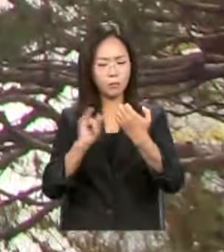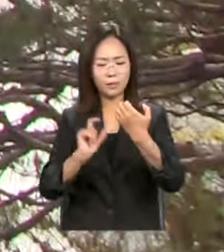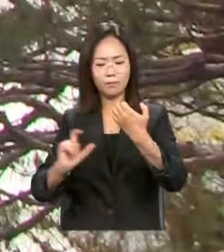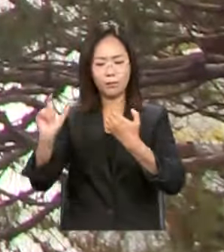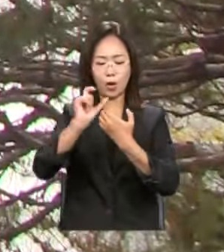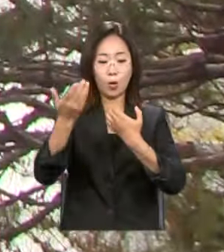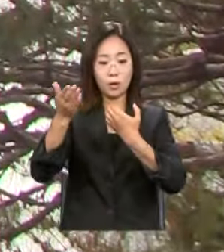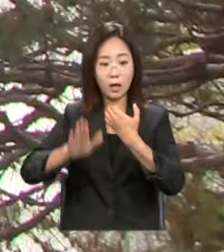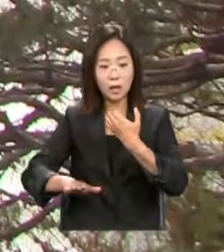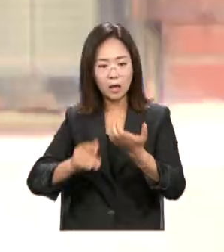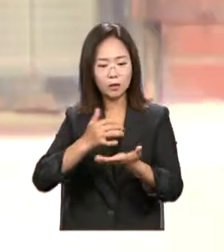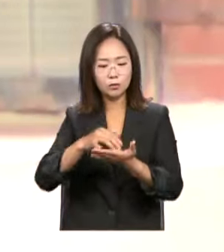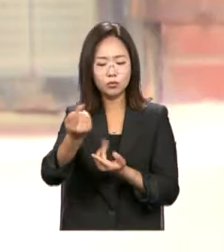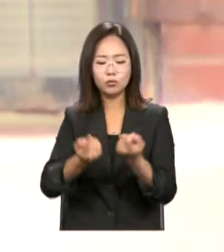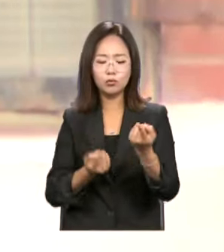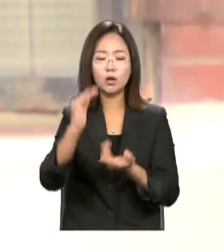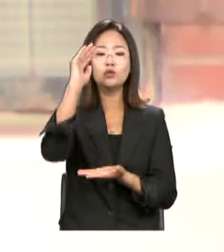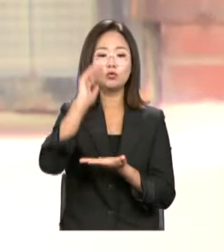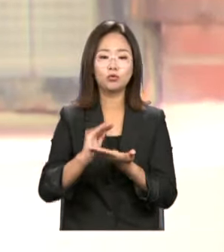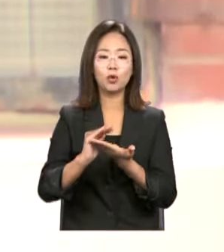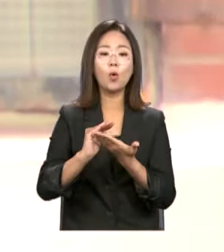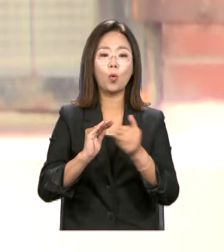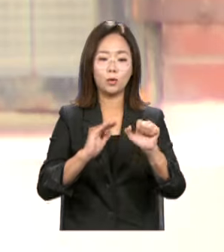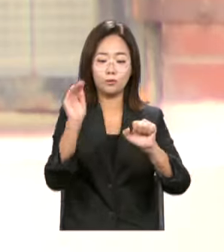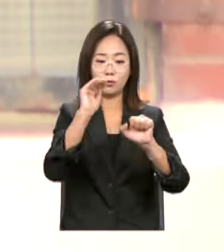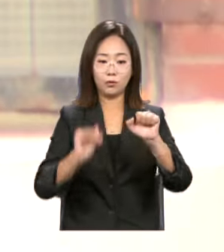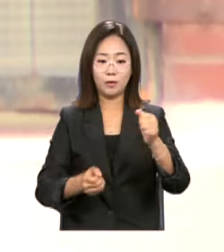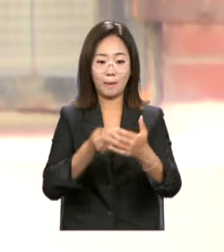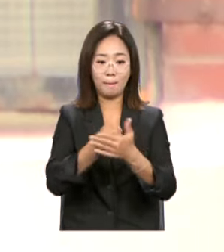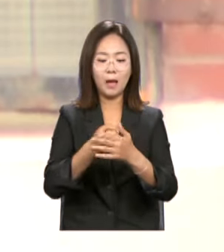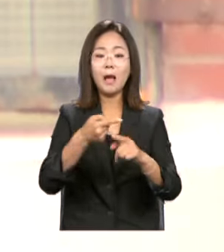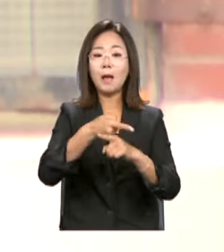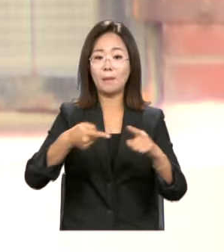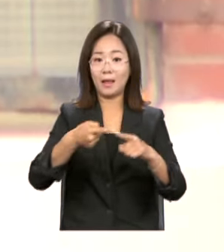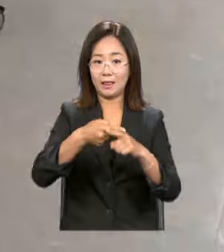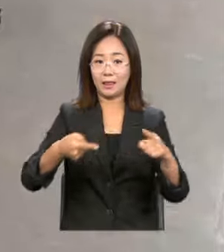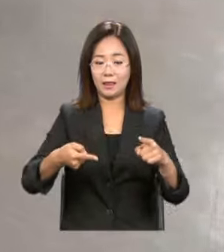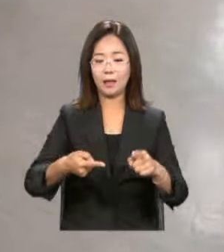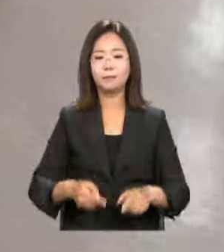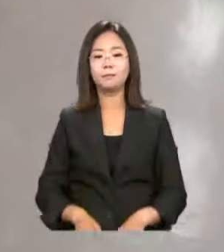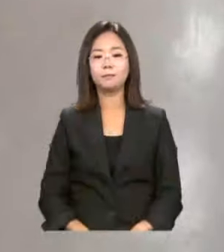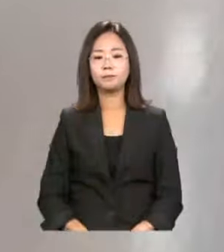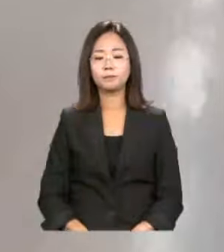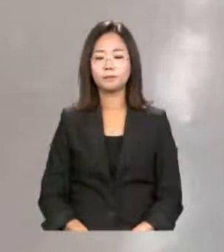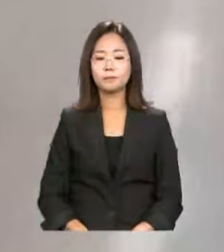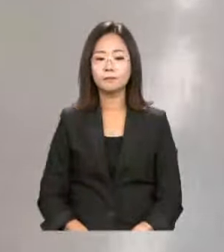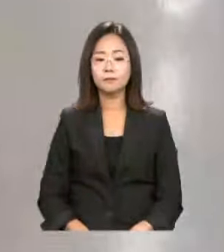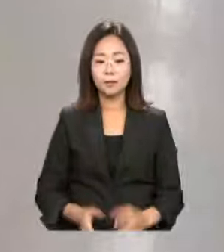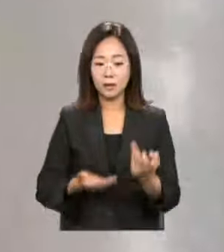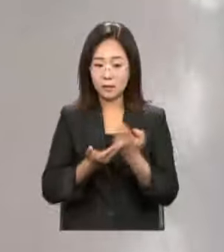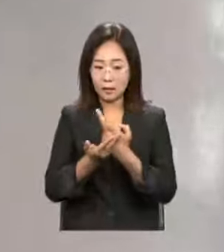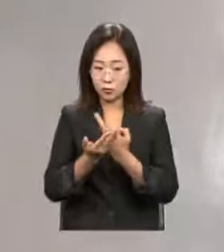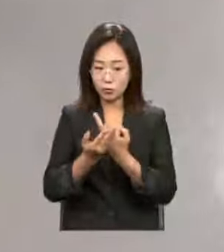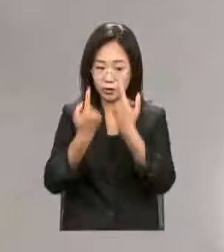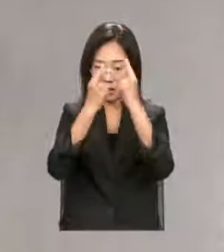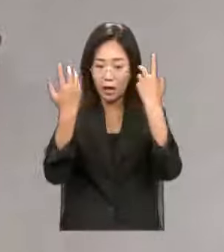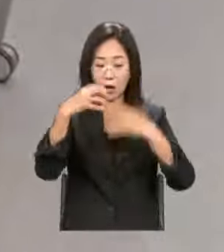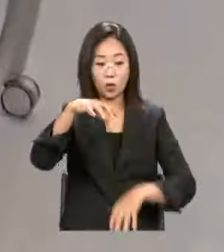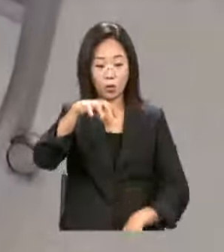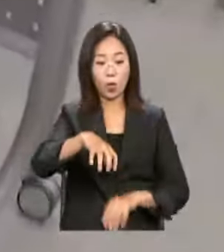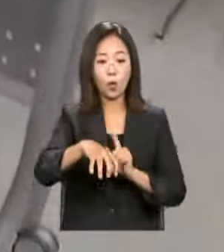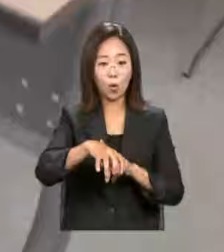있었지만 규모를 50% 줄일 수 있게 되자 절반으로 깎은 겁니다 제주대와 경상국립대